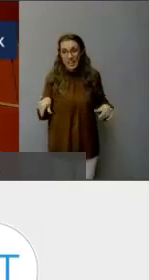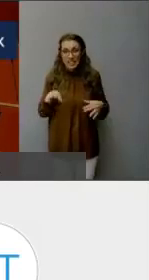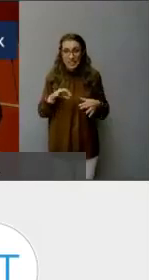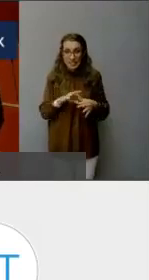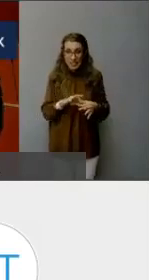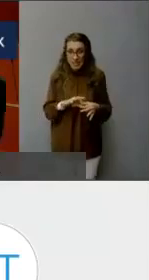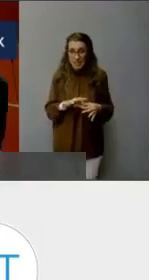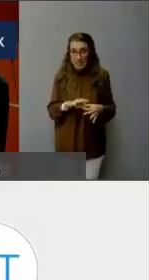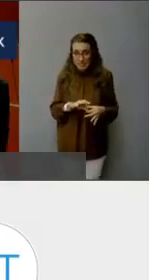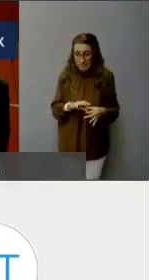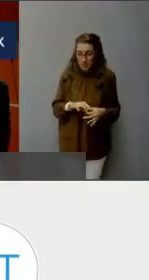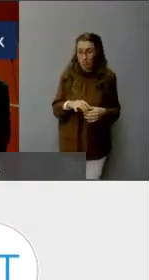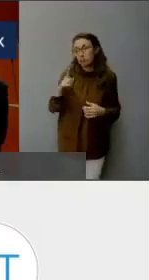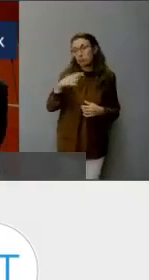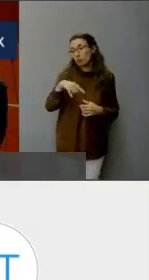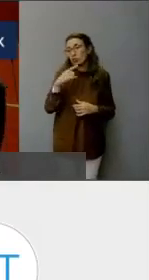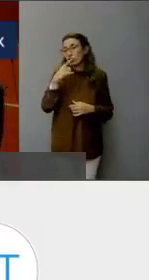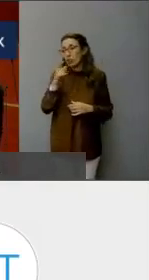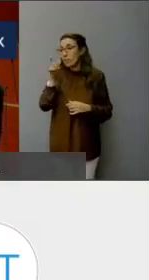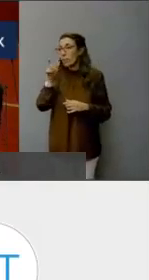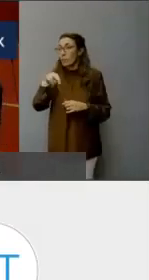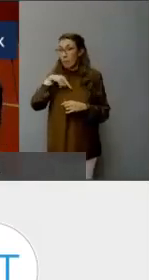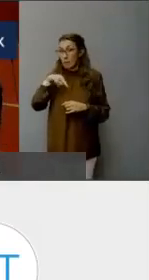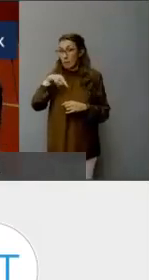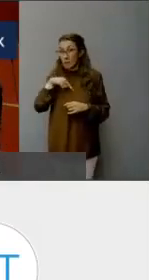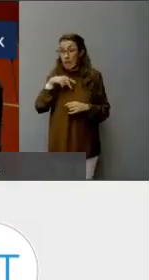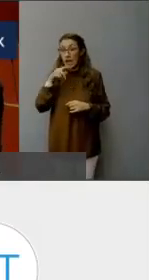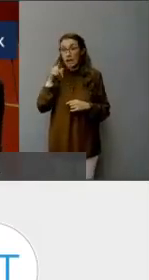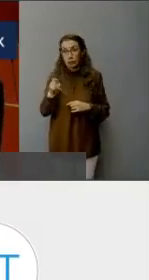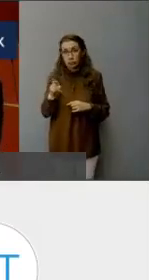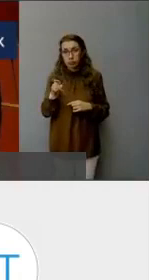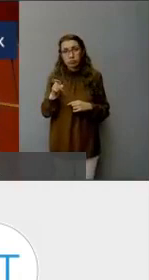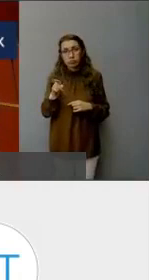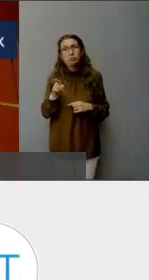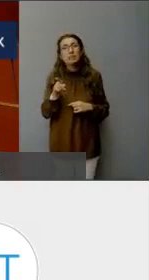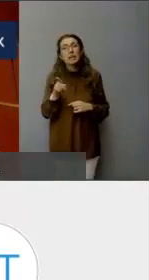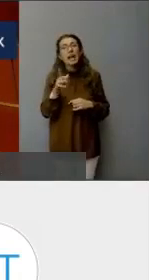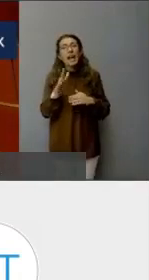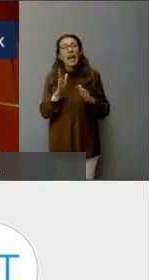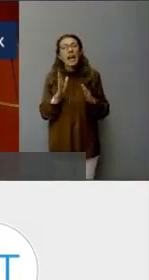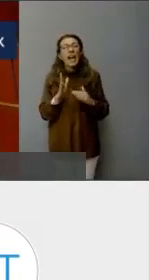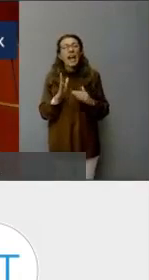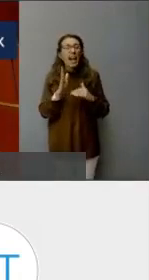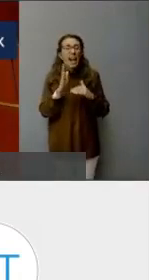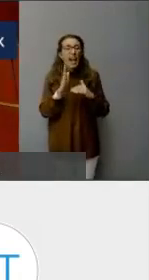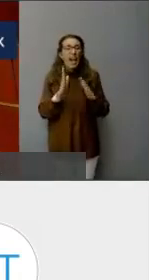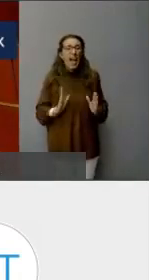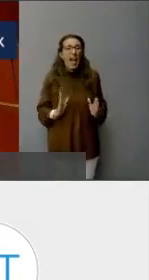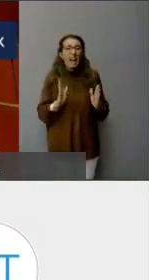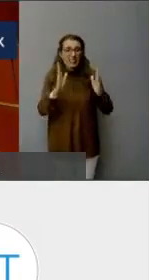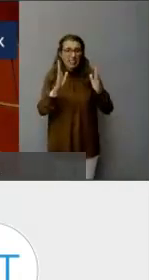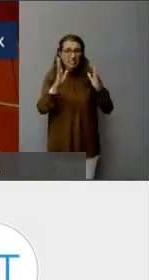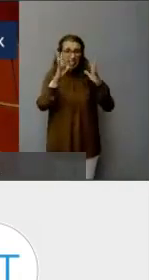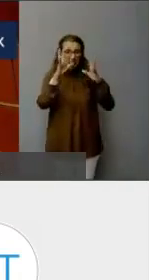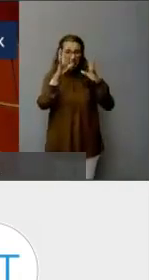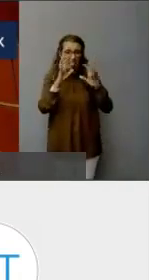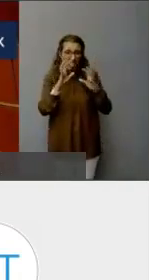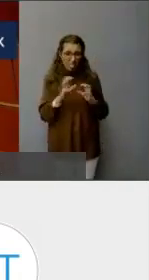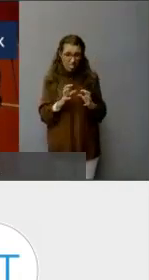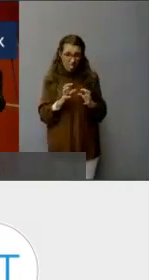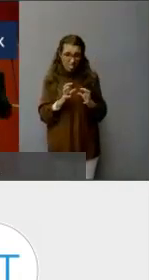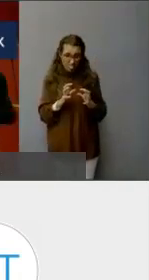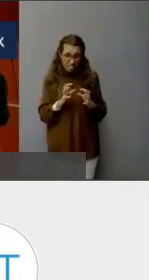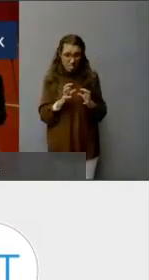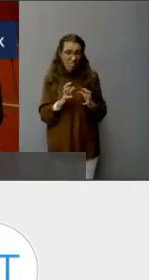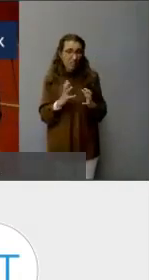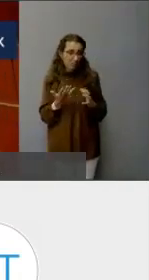diciamo caro proprietari degli edifici di routine quando son the road e gli edifici di rodi perché poi in commissione ci siamo anche diciamo gli